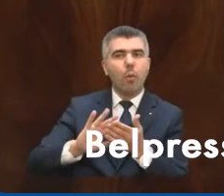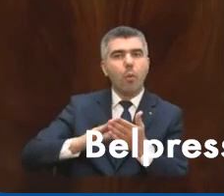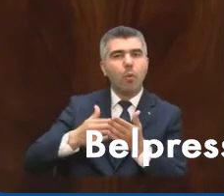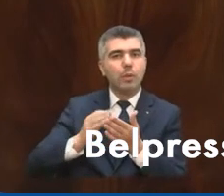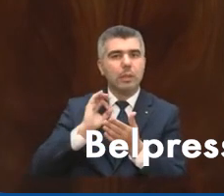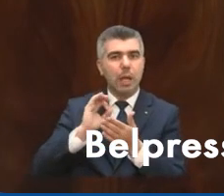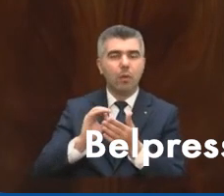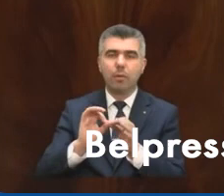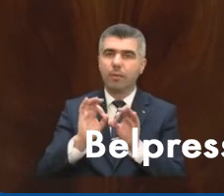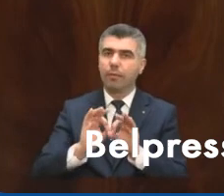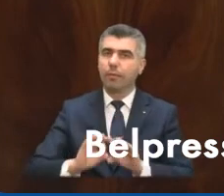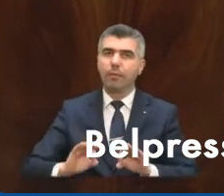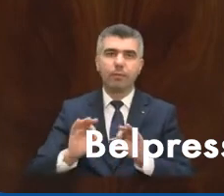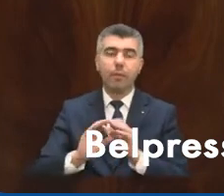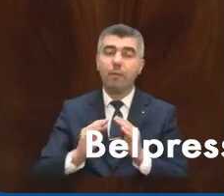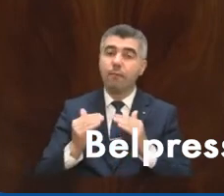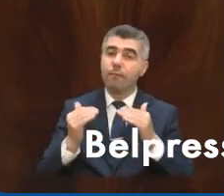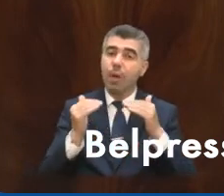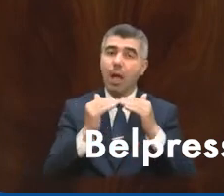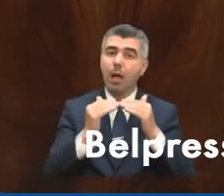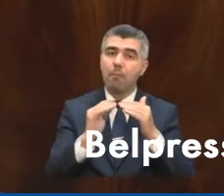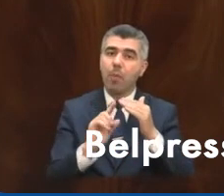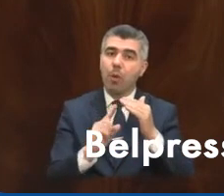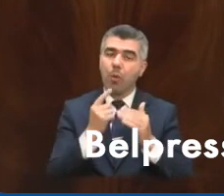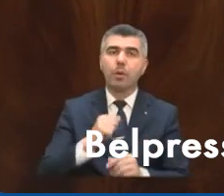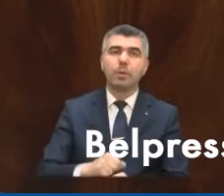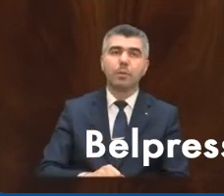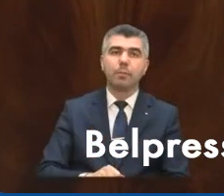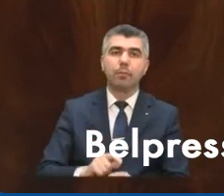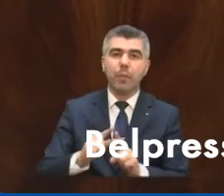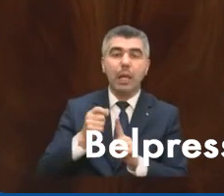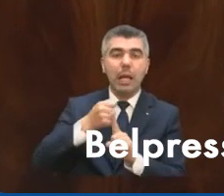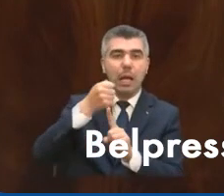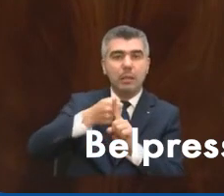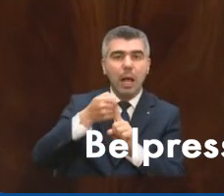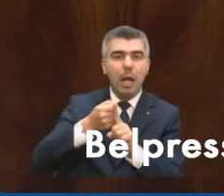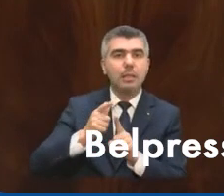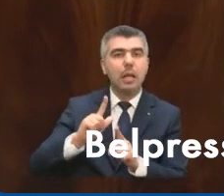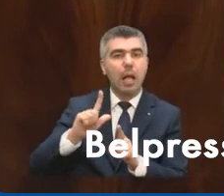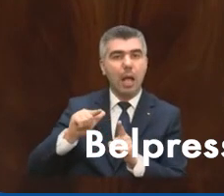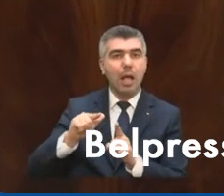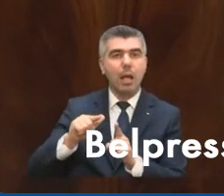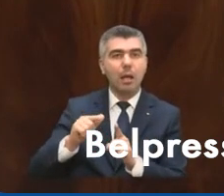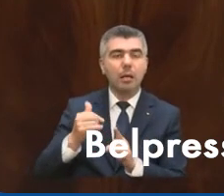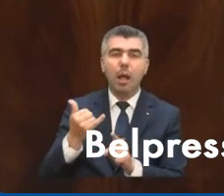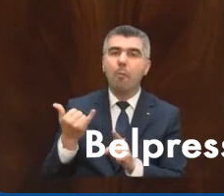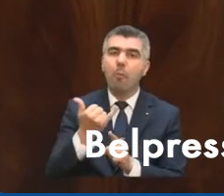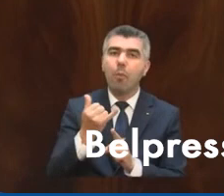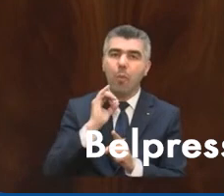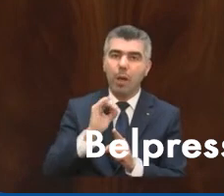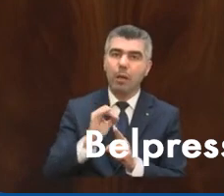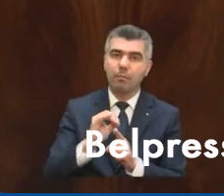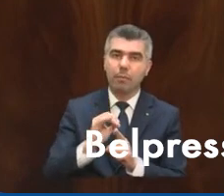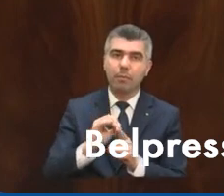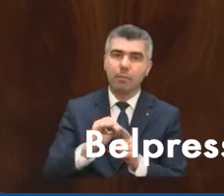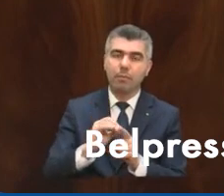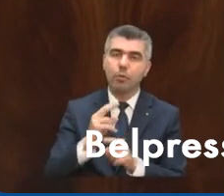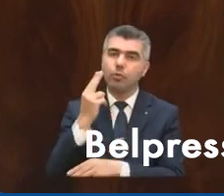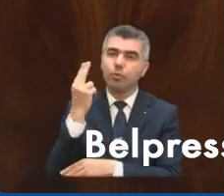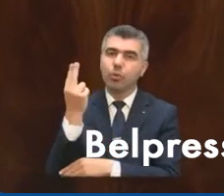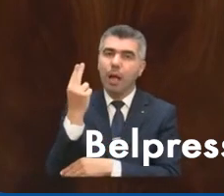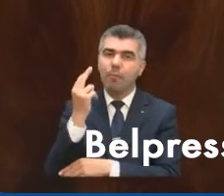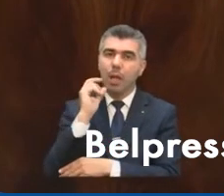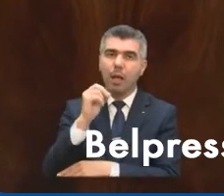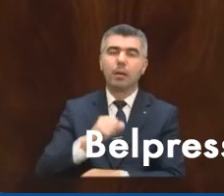سالينا وكل واحد يمشي بحال. لا، اتفقنا معهم بان كاين اصلاحات، إصلاحات كبرى اللي خص تكون في يعني في التعليم العالي،